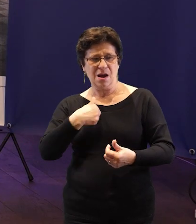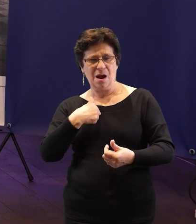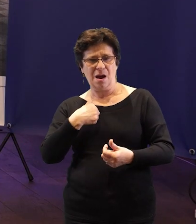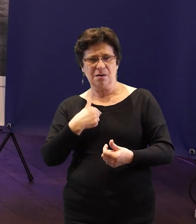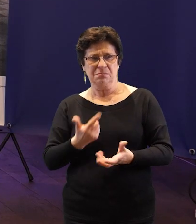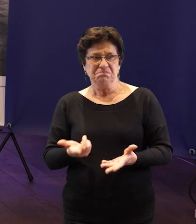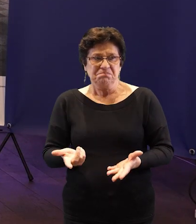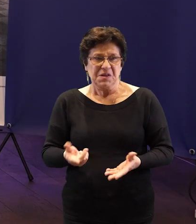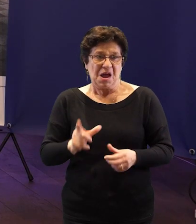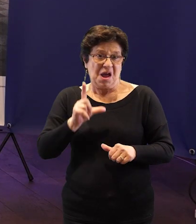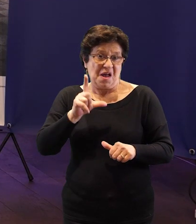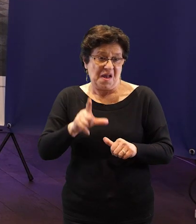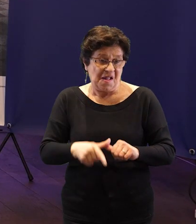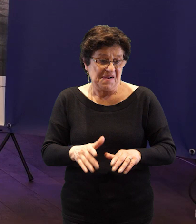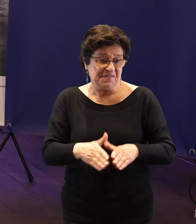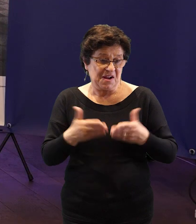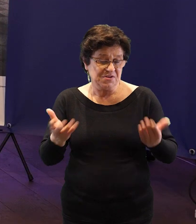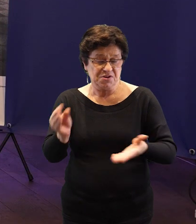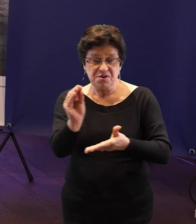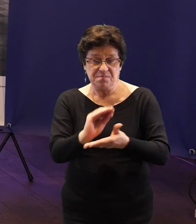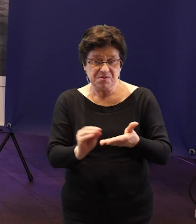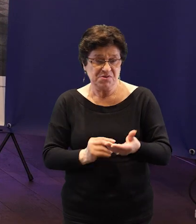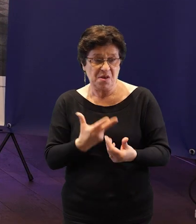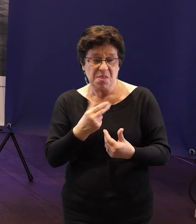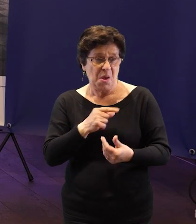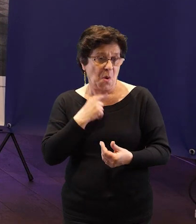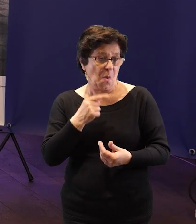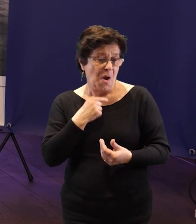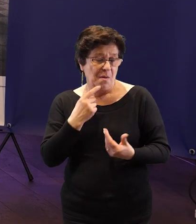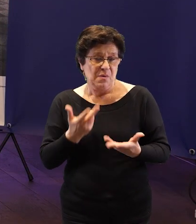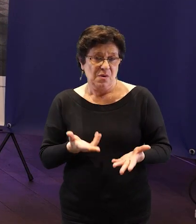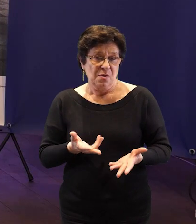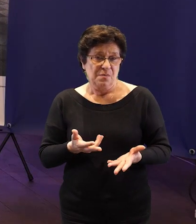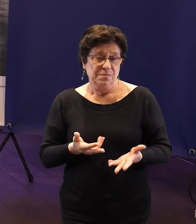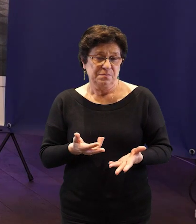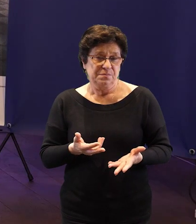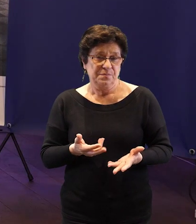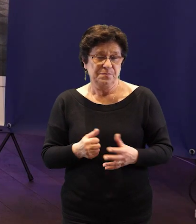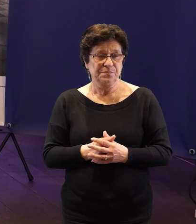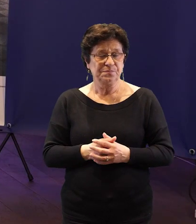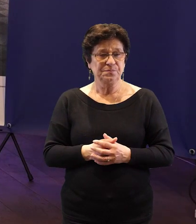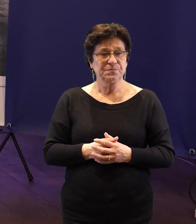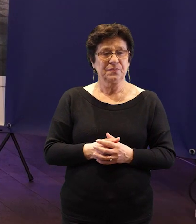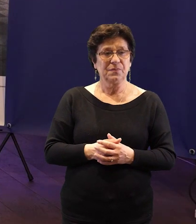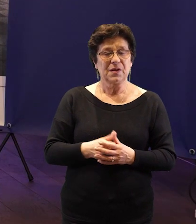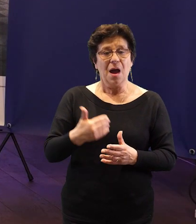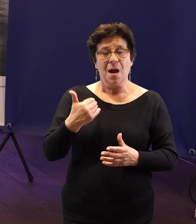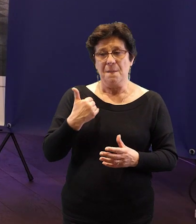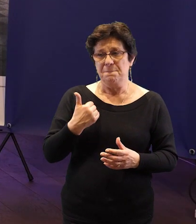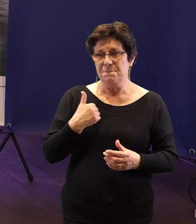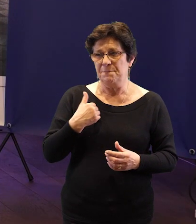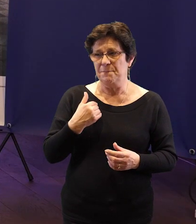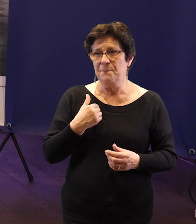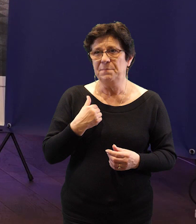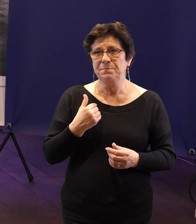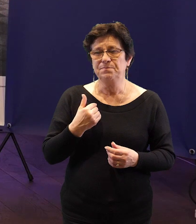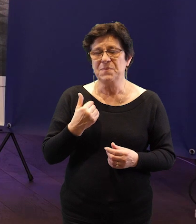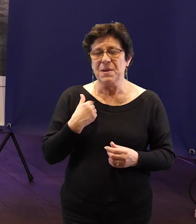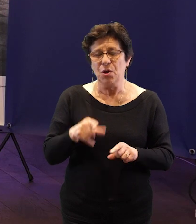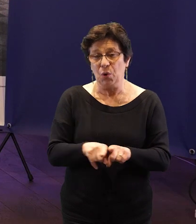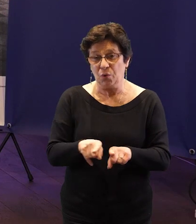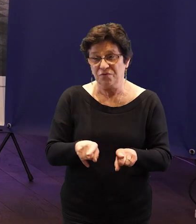artykuły nie kłamały. Pojawiło się pełno różnych konstruktorów amatorów, czy jakichś